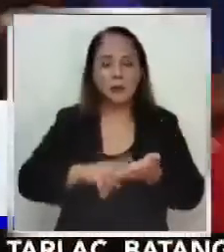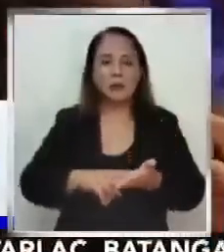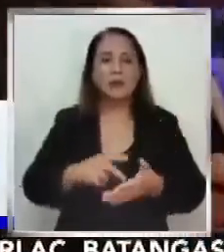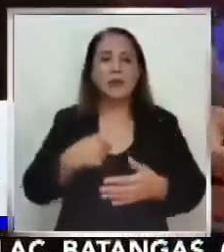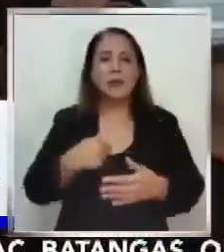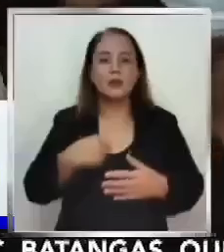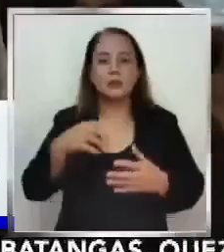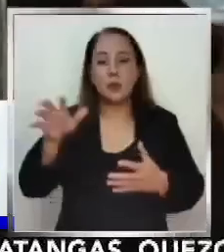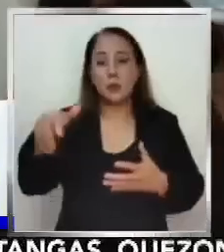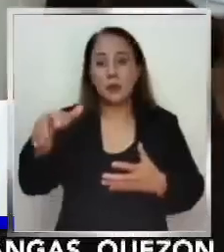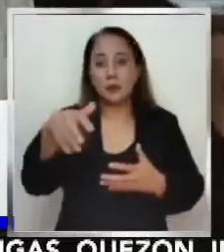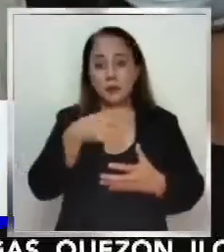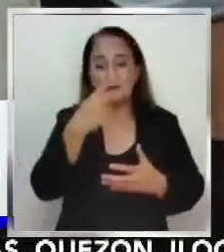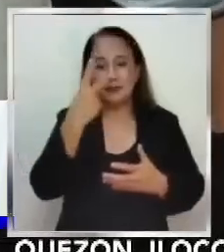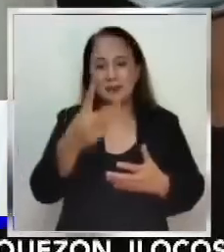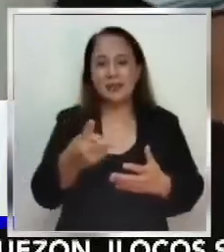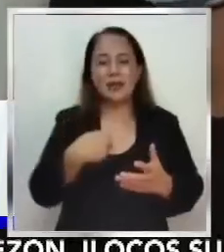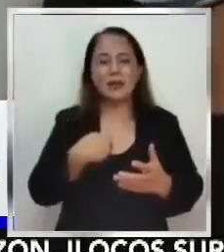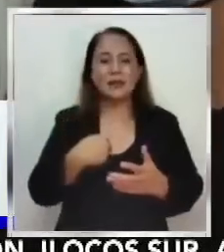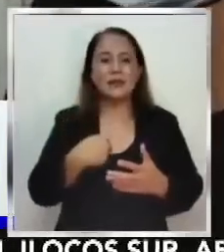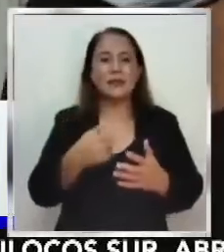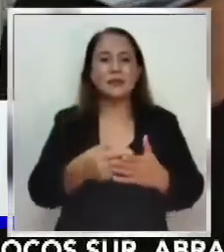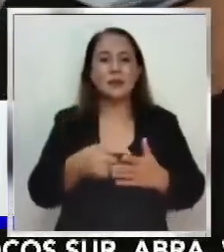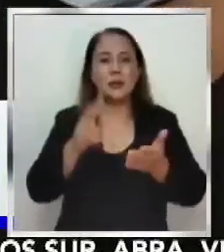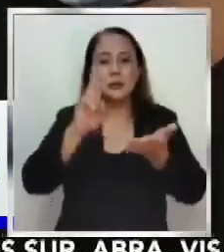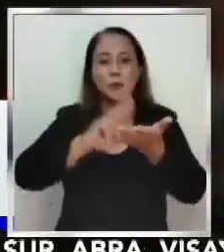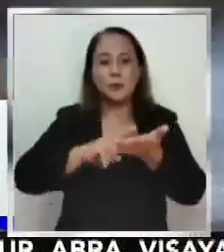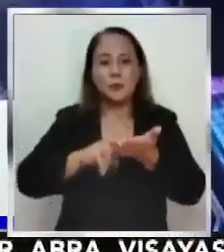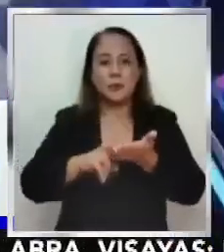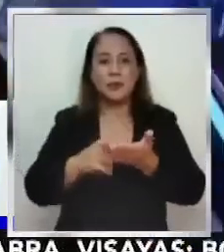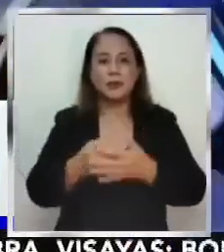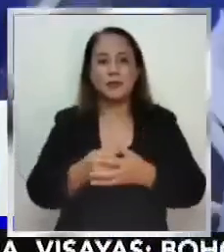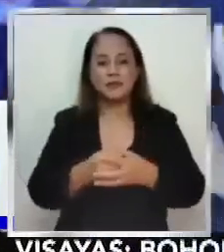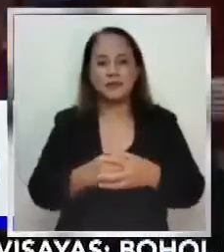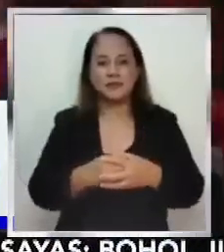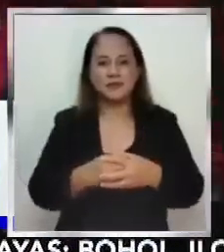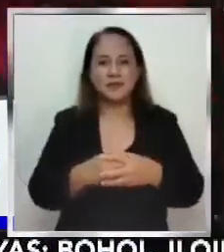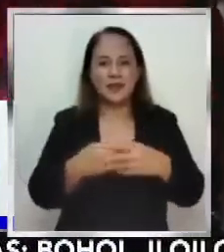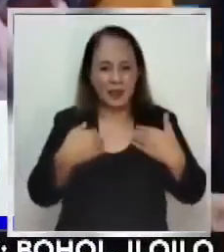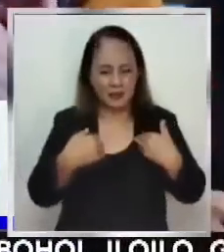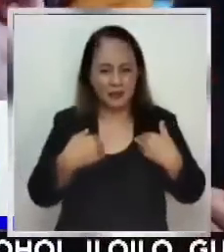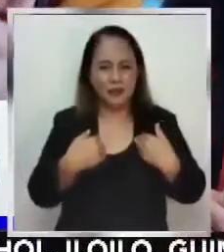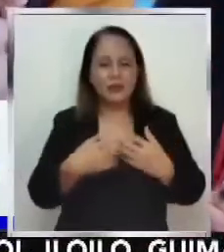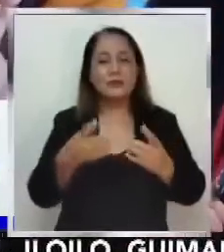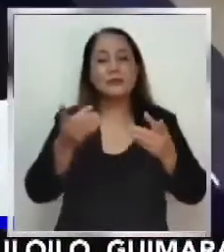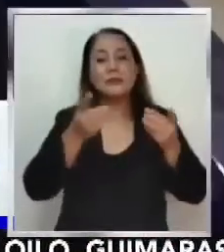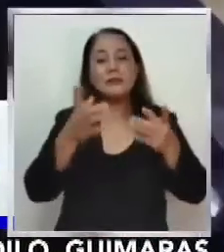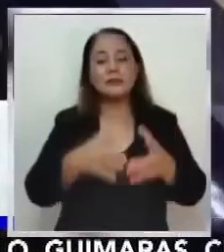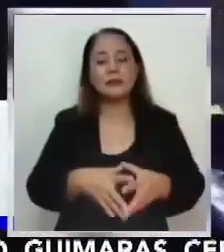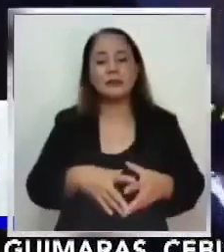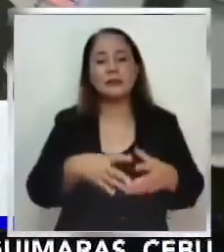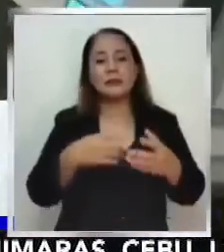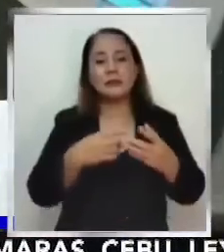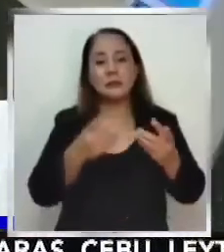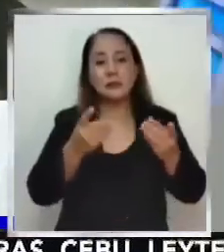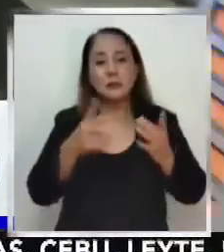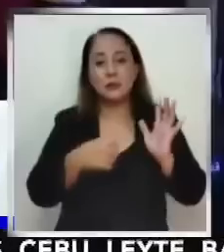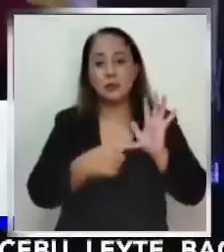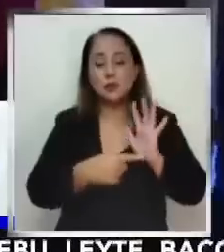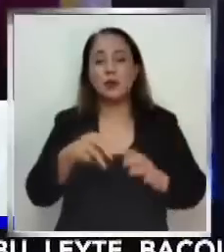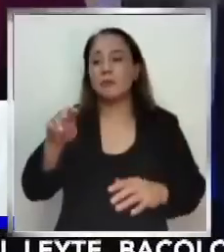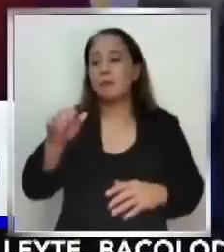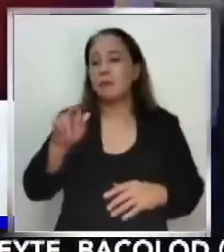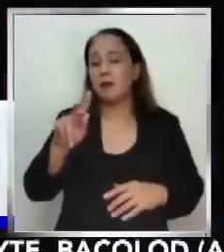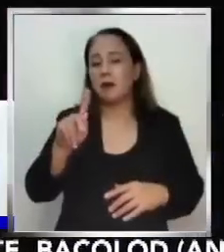collection, maging sa Voltes 5 signature sword ang laser sword. Dagdag ng direktor ng Voltes 5 Legacy na si Mark Reyes, more